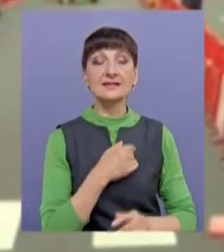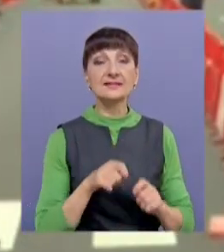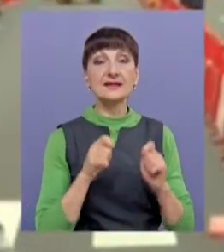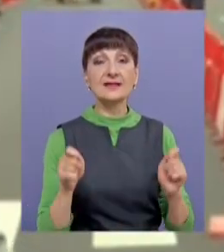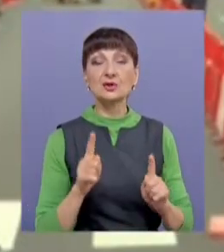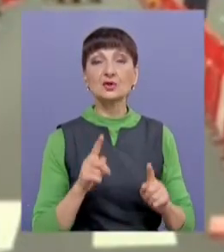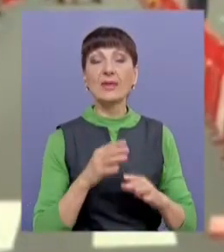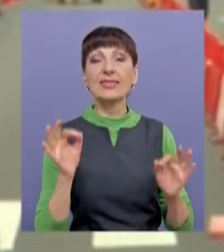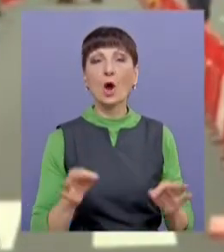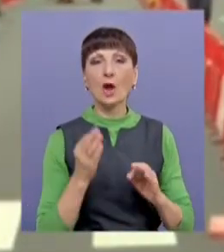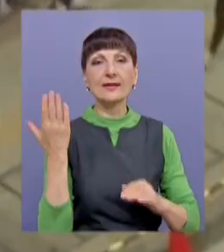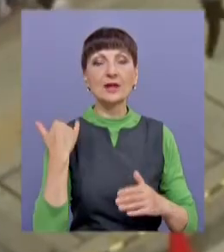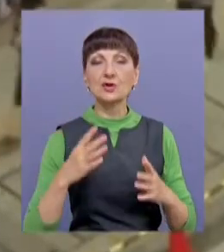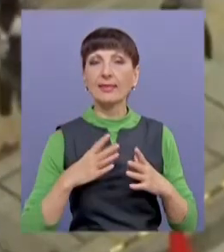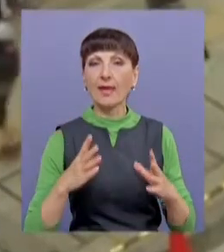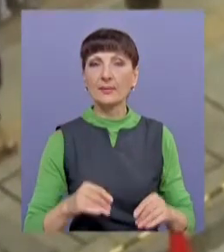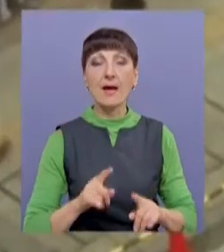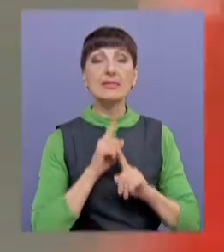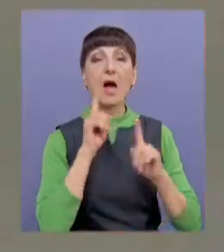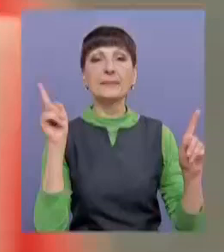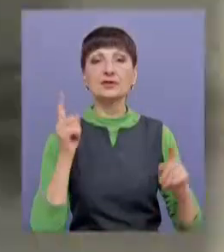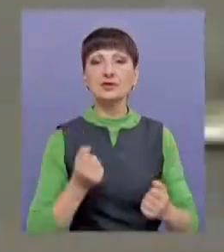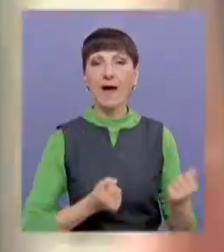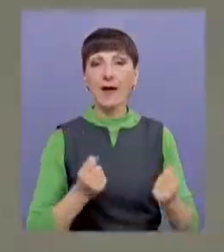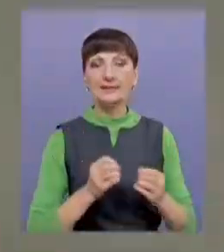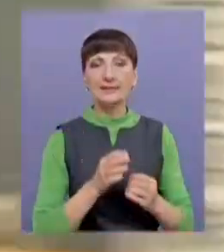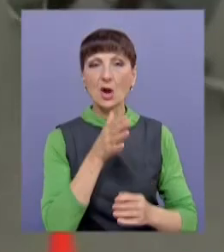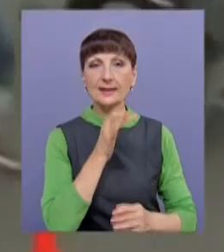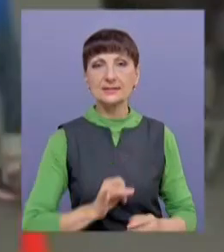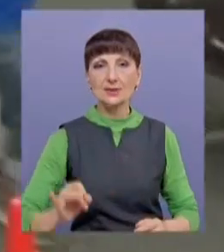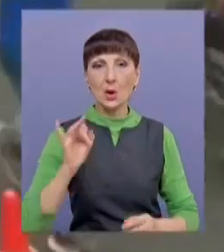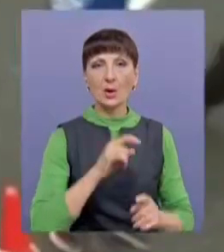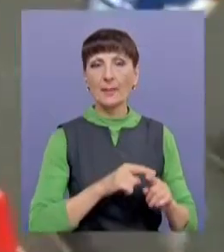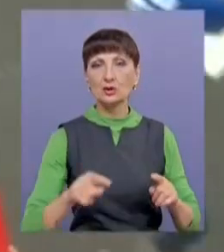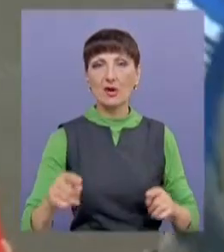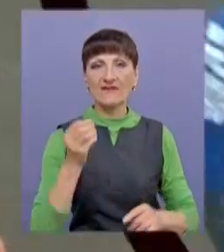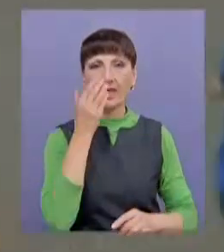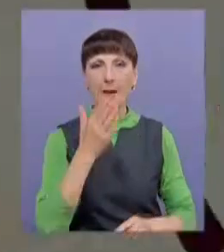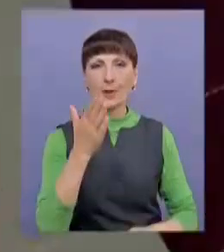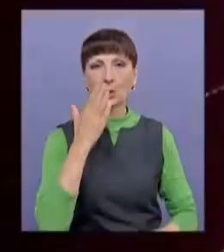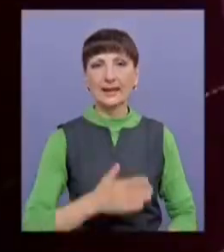чего никогда раньше не было. Необычное ралли с десятилетней историей прошло в Японии.